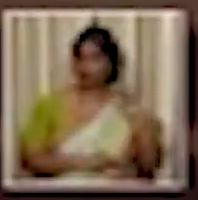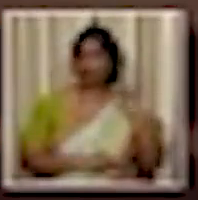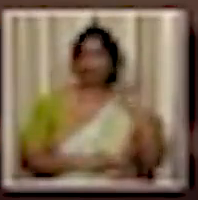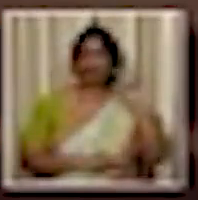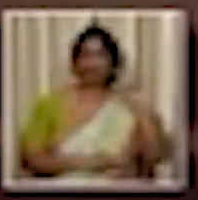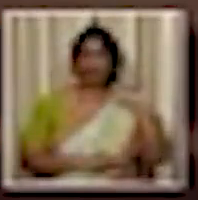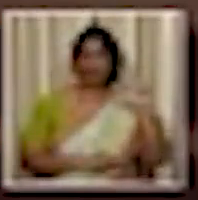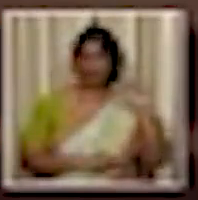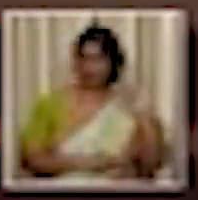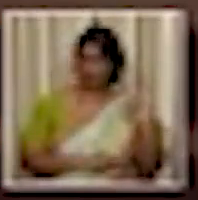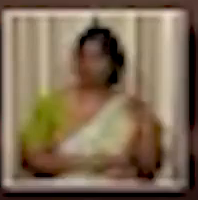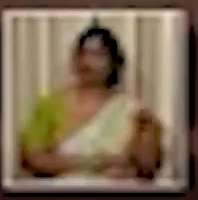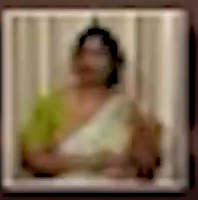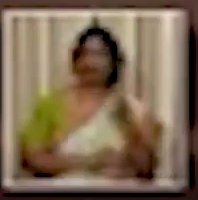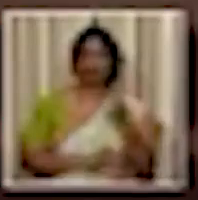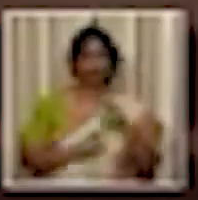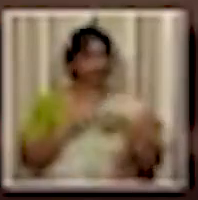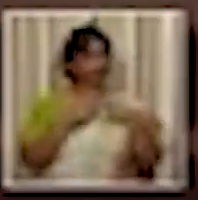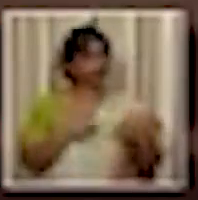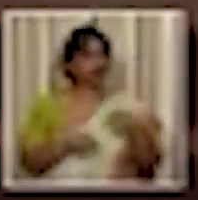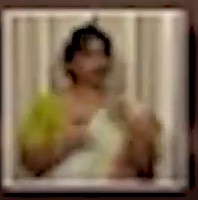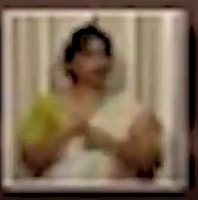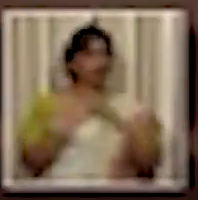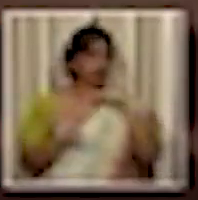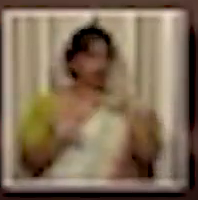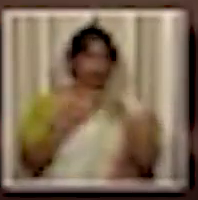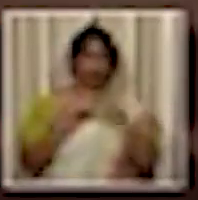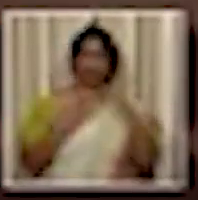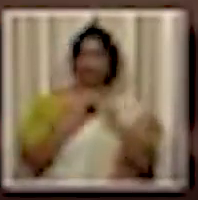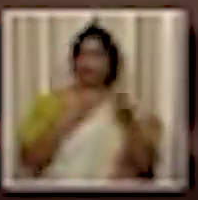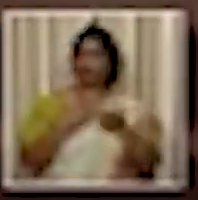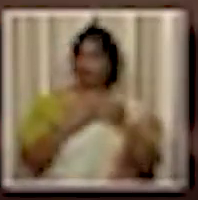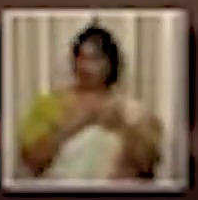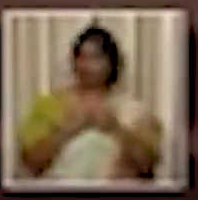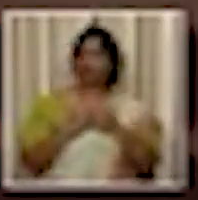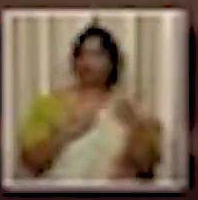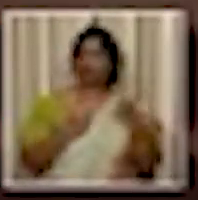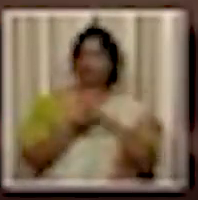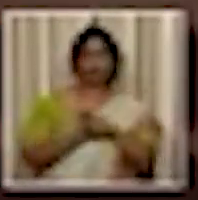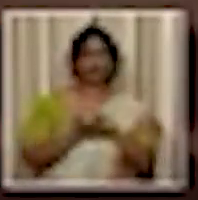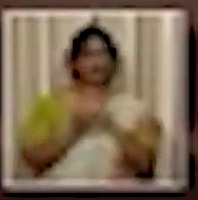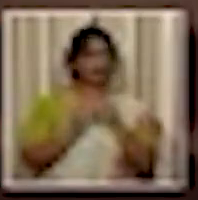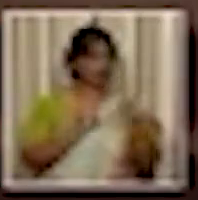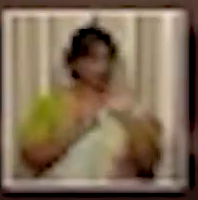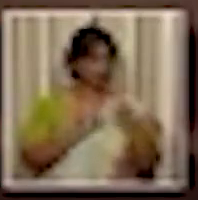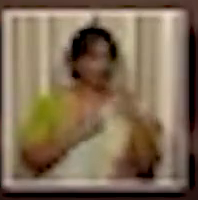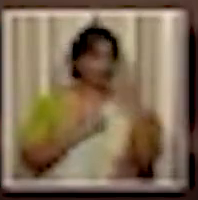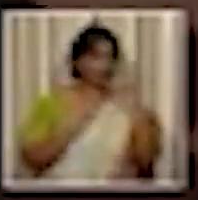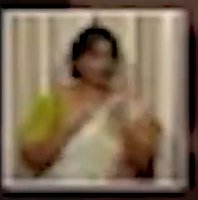36,996.286ක් පමණයි. මෙපමණ මුදලක් වැය කළත් ඔහුට වසර 5ක් තුළ නිවාස හදන්නත් අලුත් වැඩියක් කරන්නත් පුළුවන් වුණේ